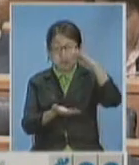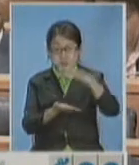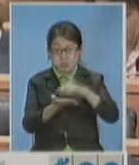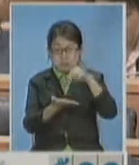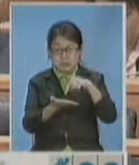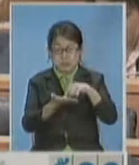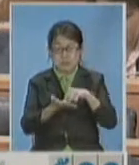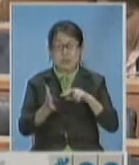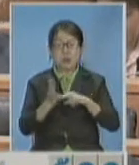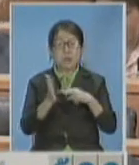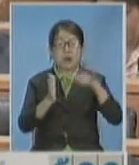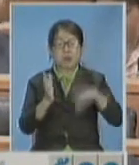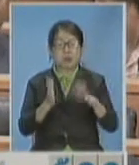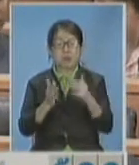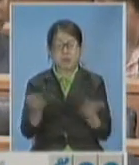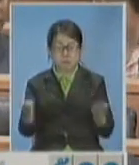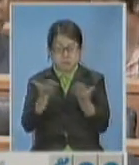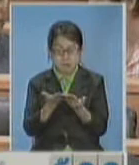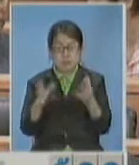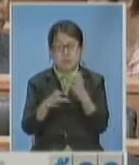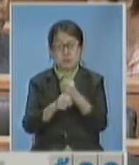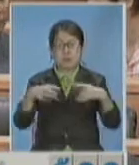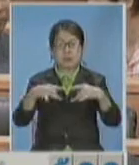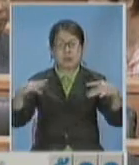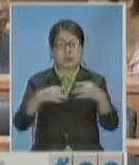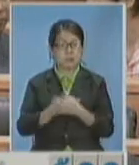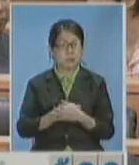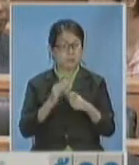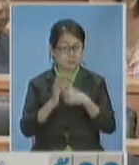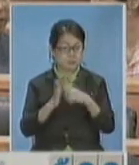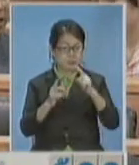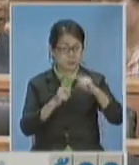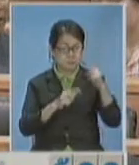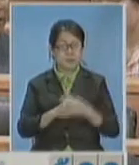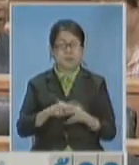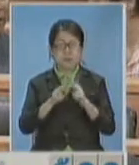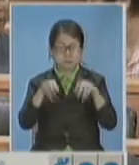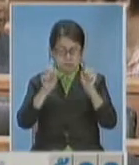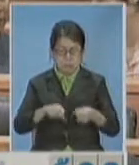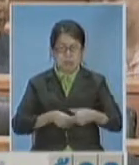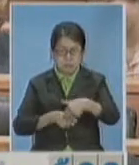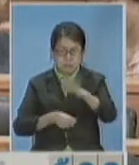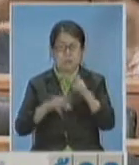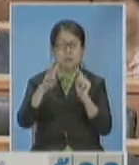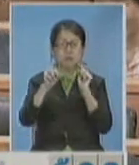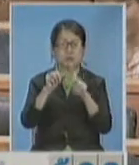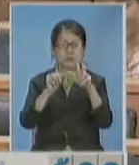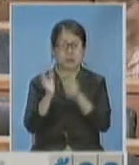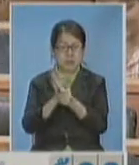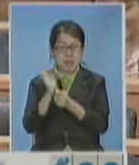กันนั่นคือเหตุผลข้อแรกครับที่กรรมาธิการต้องอนุญาตให้ปรับลดในมาตรา